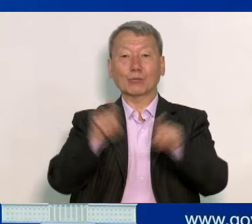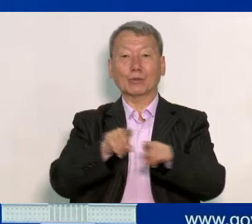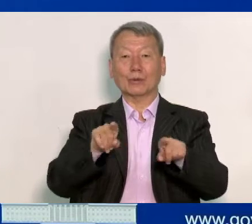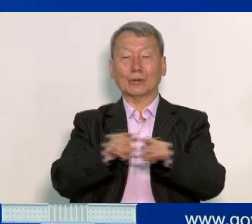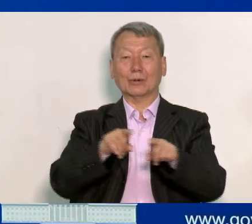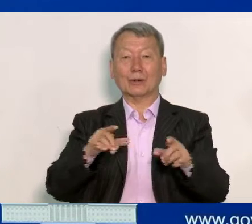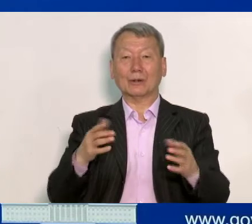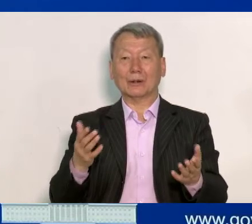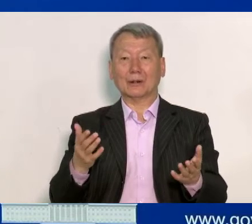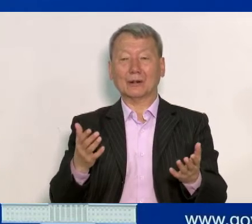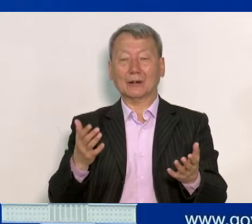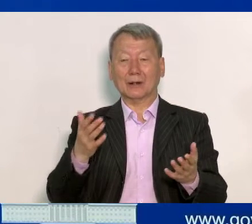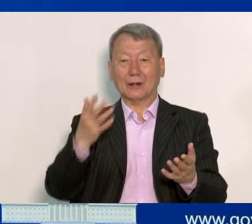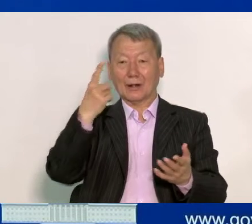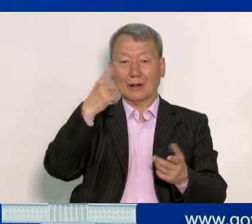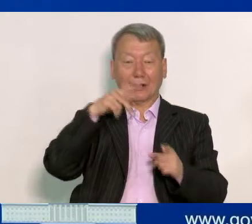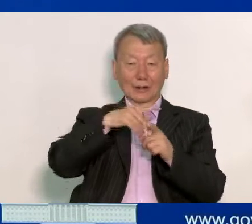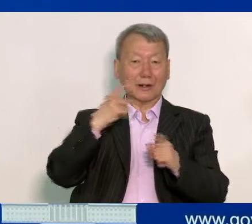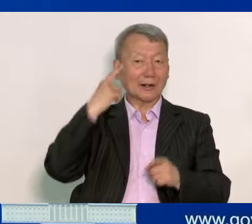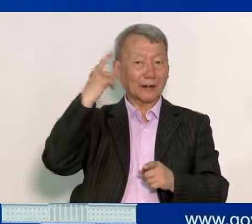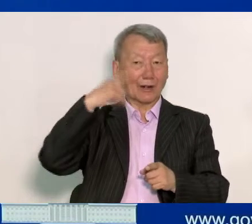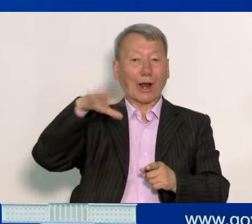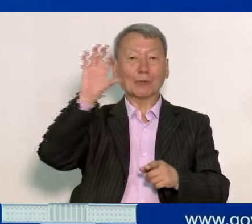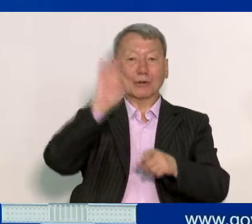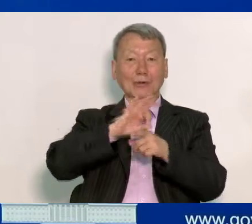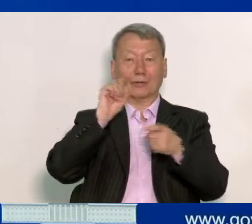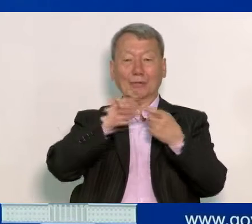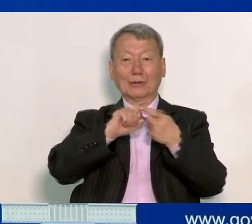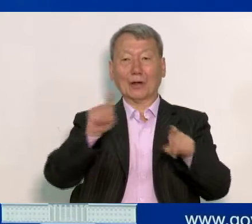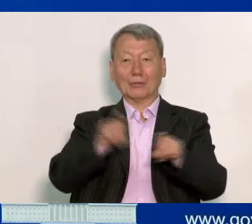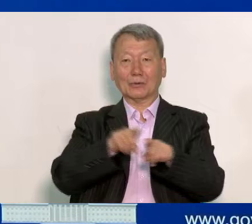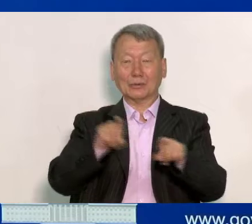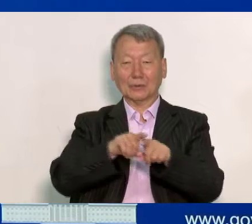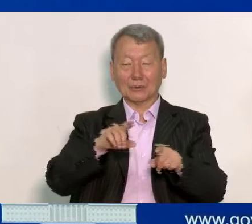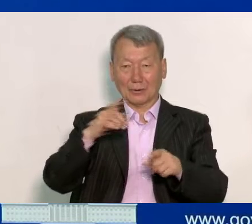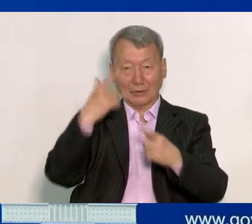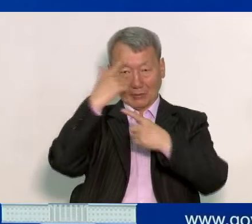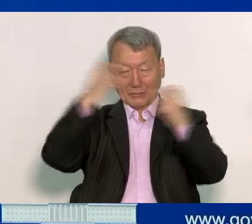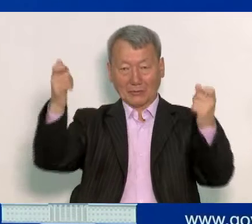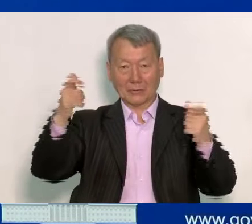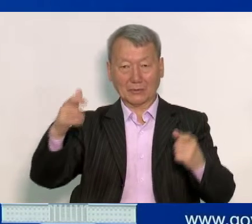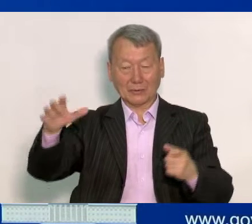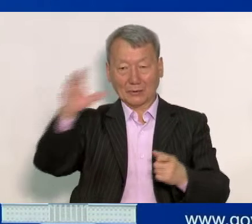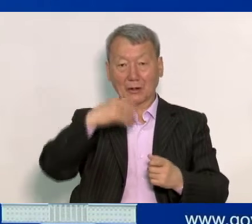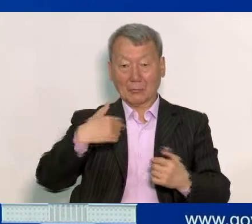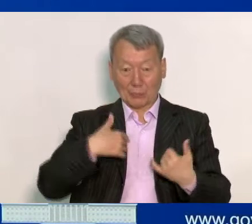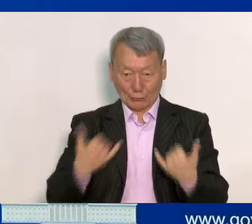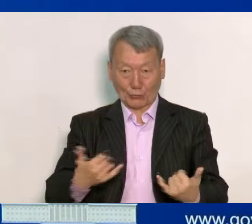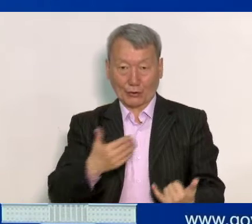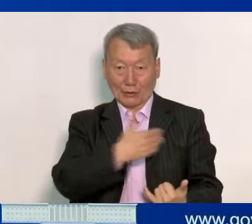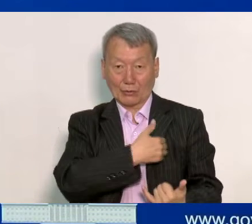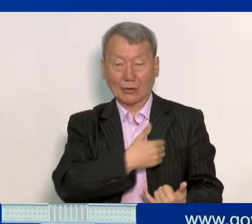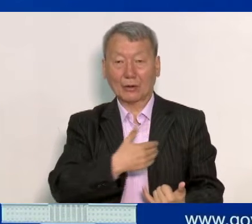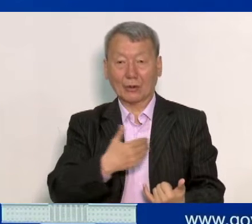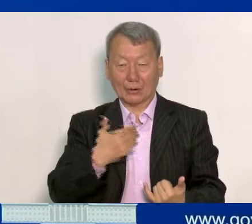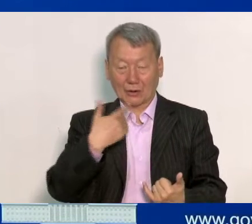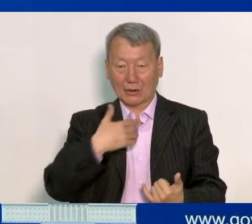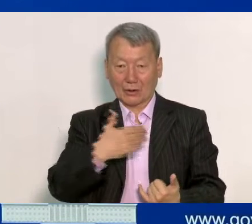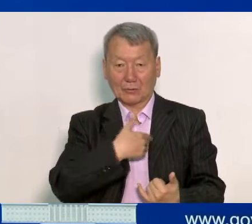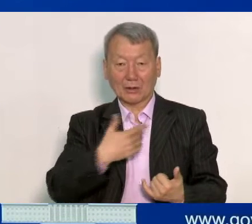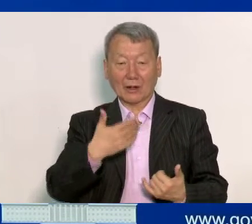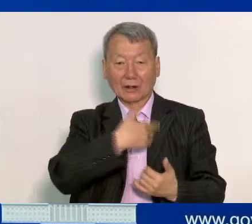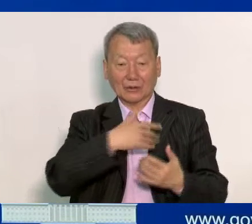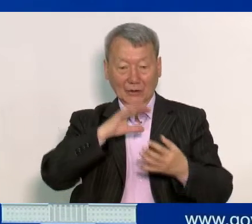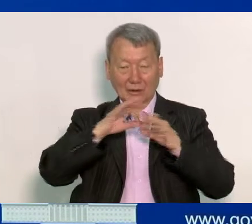ушул бир жылкылар Кыргызстанда кырылып аткандай бир ушундай маалыматтар тарап кетти. Эми мен дагы ушул учурдан